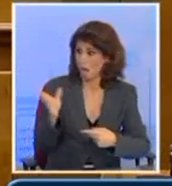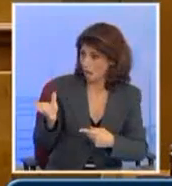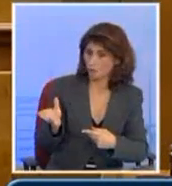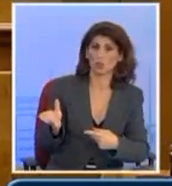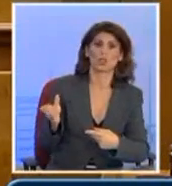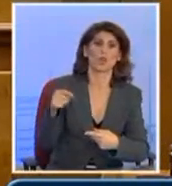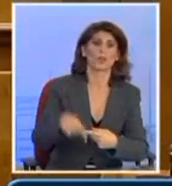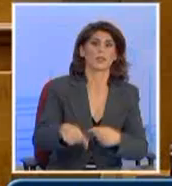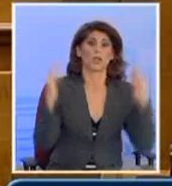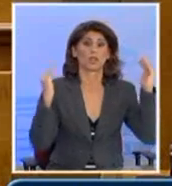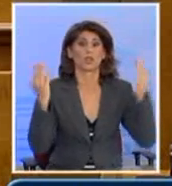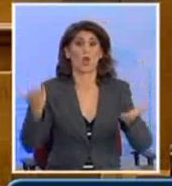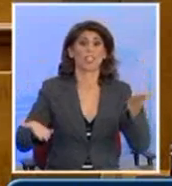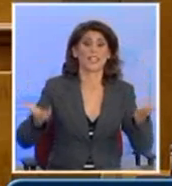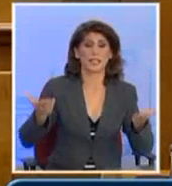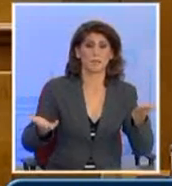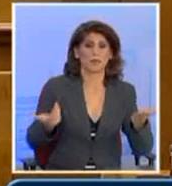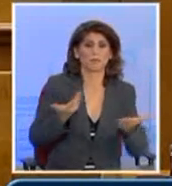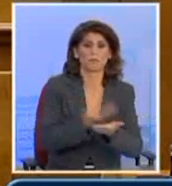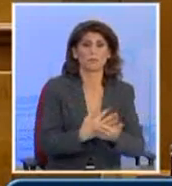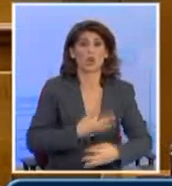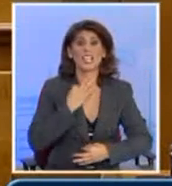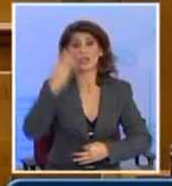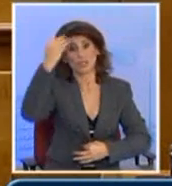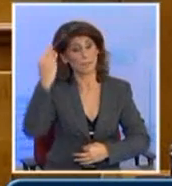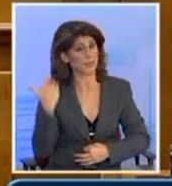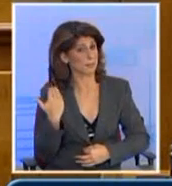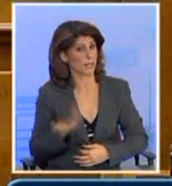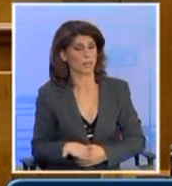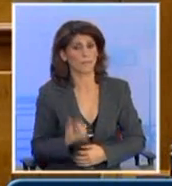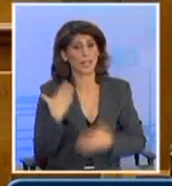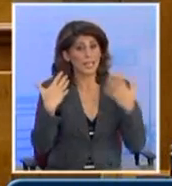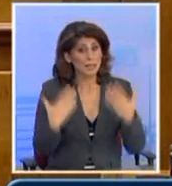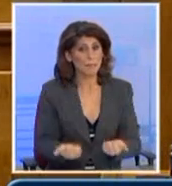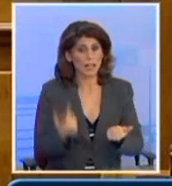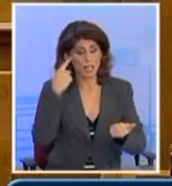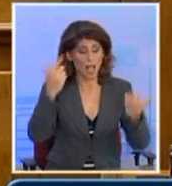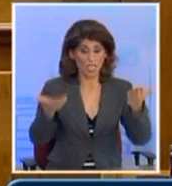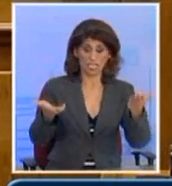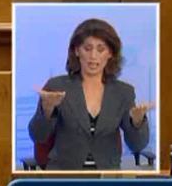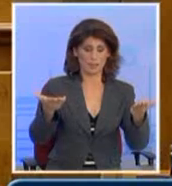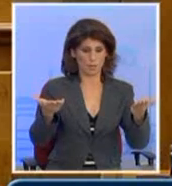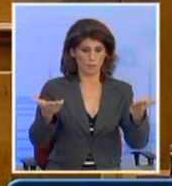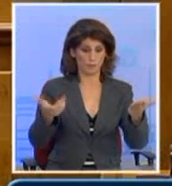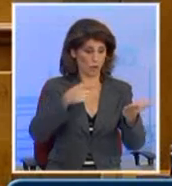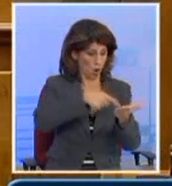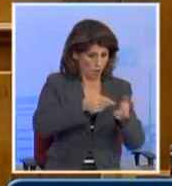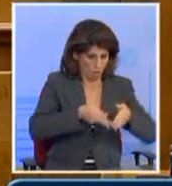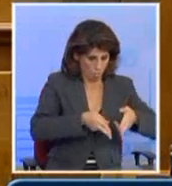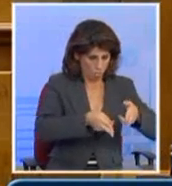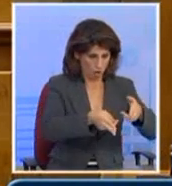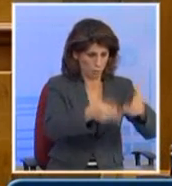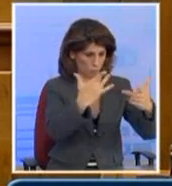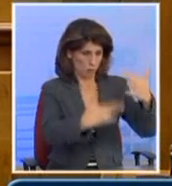αυτό είναι το δίλημα που έθεσε ο κύριος Τσίπρας προηγουμένως. Υπάρχει, λέει, το δίλημα. Ο ένας δρόμος είναι ο δρόμος